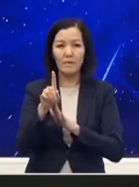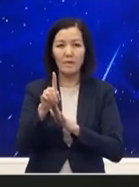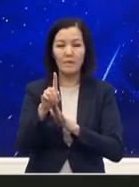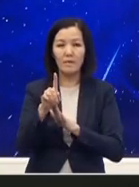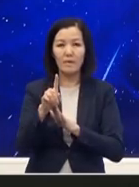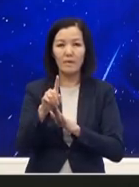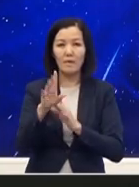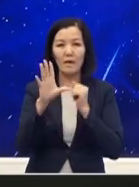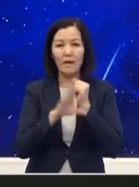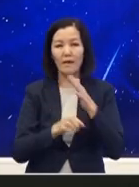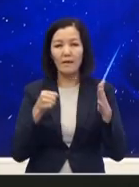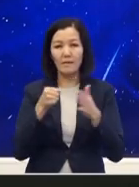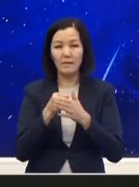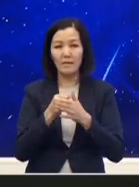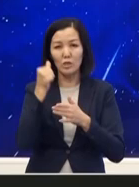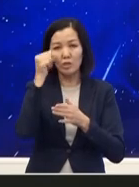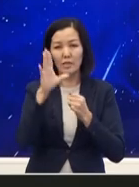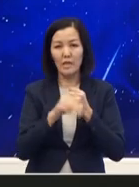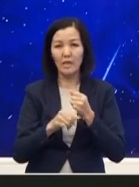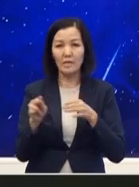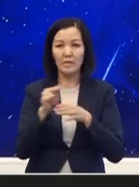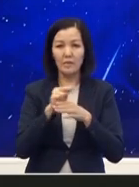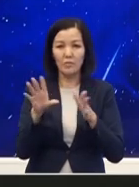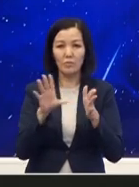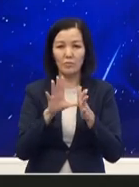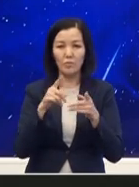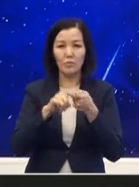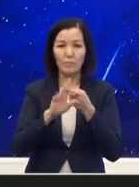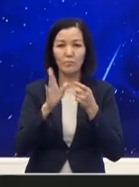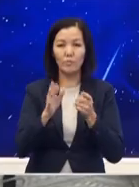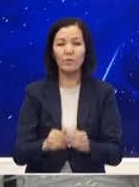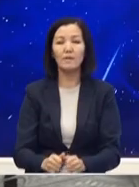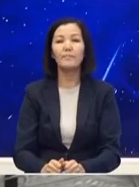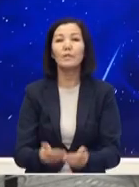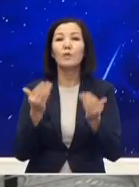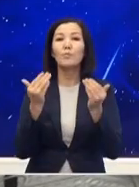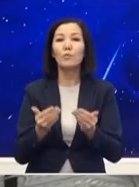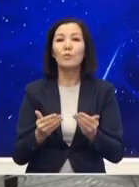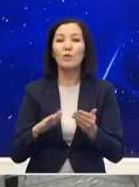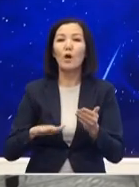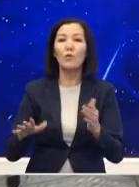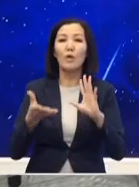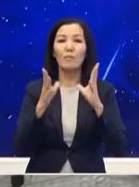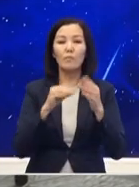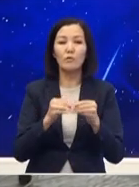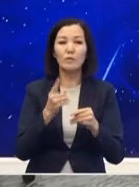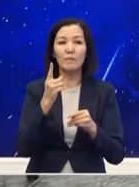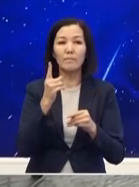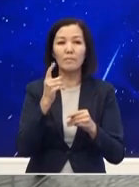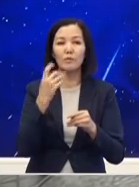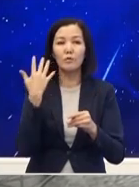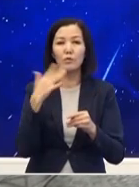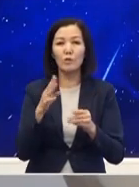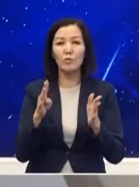жолдың аяғына дейін, жылдың аяғына дейін андағы көше жасалатын болады. Бүгінде аудан бойынша жалпы